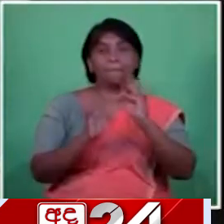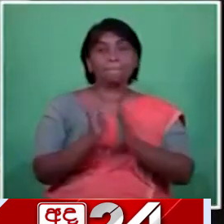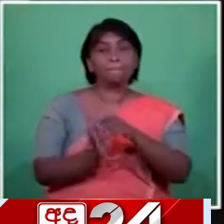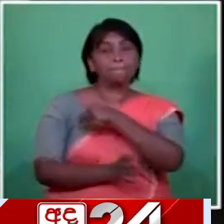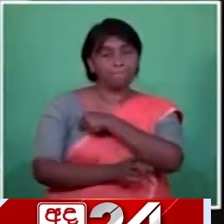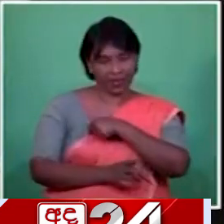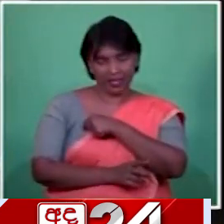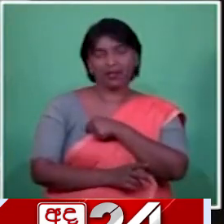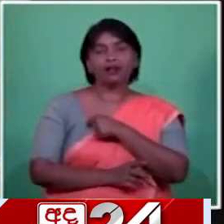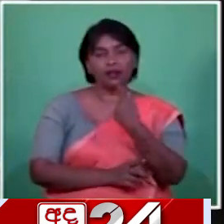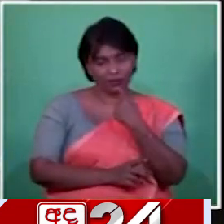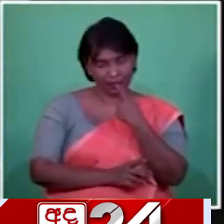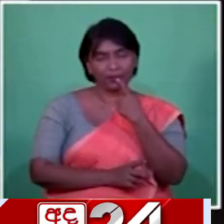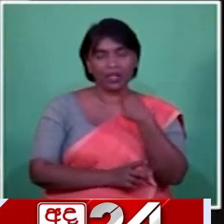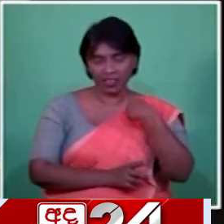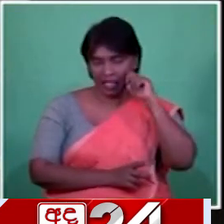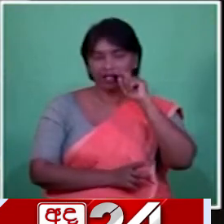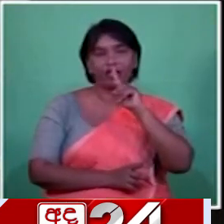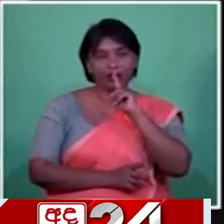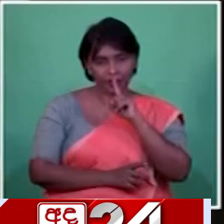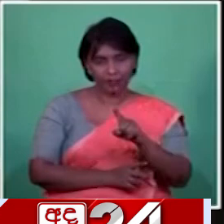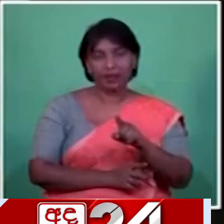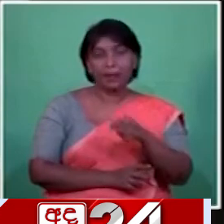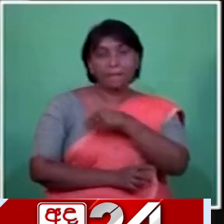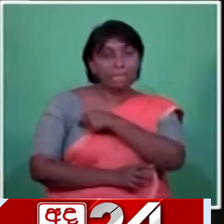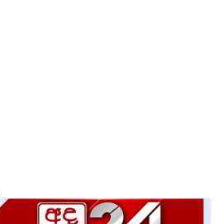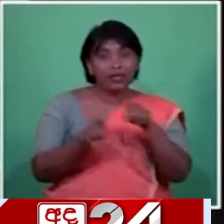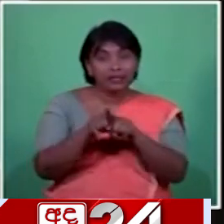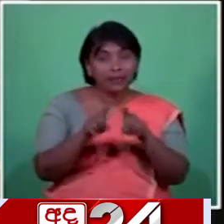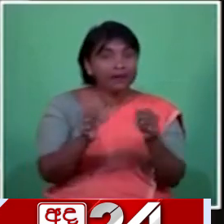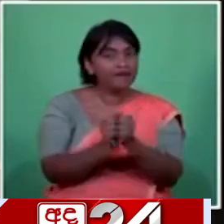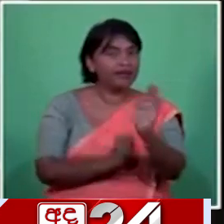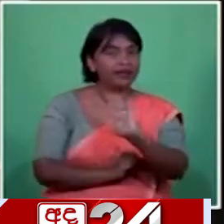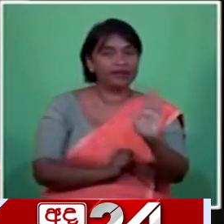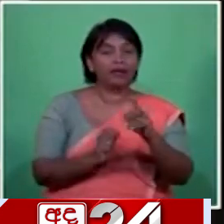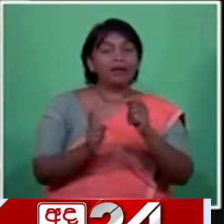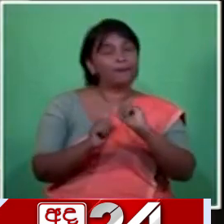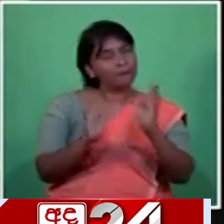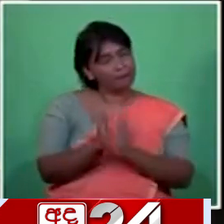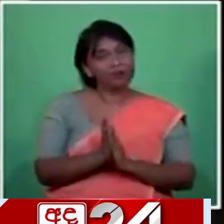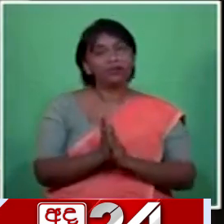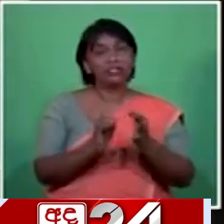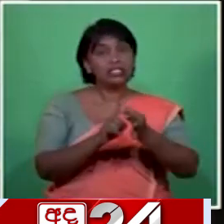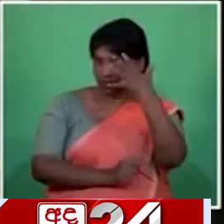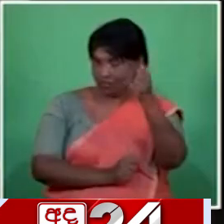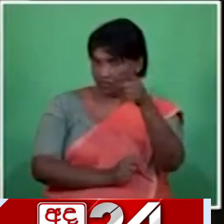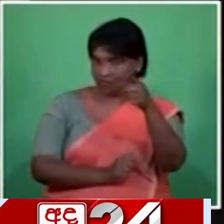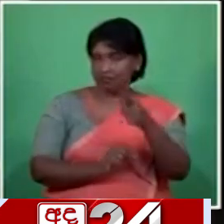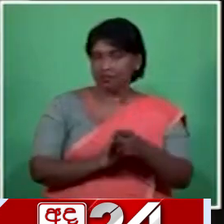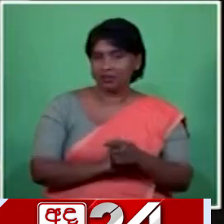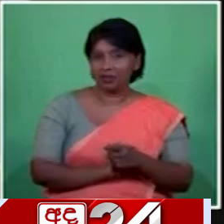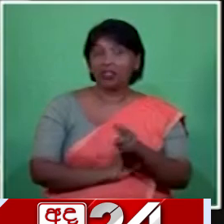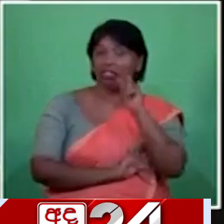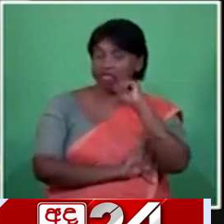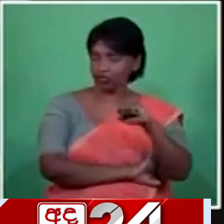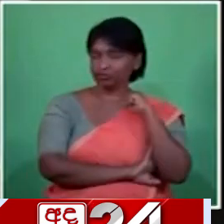මගේ තාත්තා අගමැති පියන් කියලා කිව්වා. හැබැයි එයා පියන් හැටියට වැඩ කරේ නැහැ. එයා අගමැතිකම ඉඳගෙන ජනාධිපති හැටියට වැඩ කරා. තුමාගේ 27